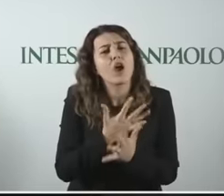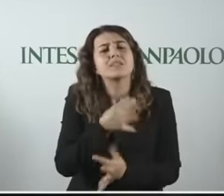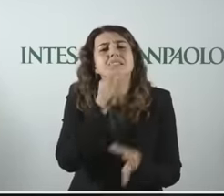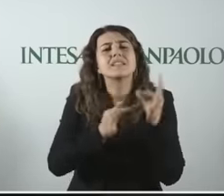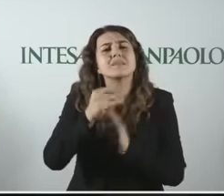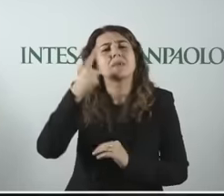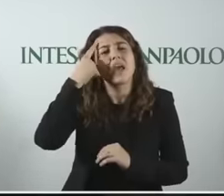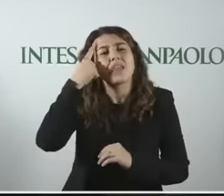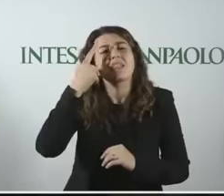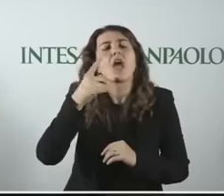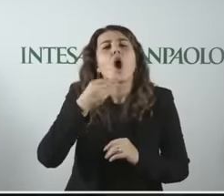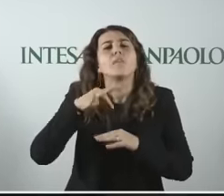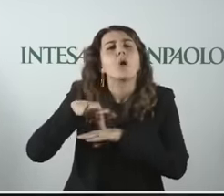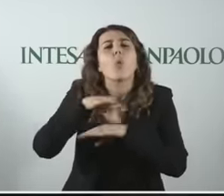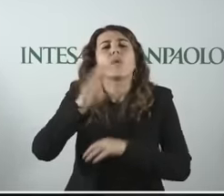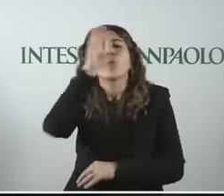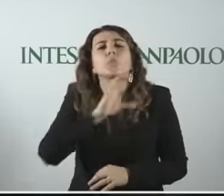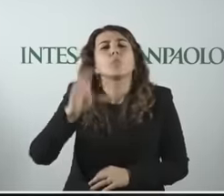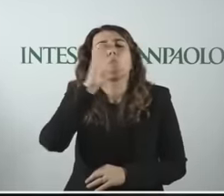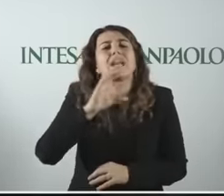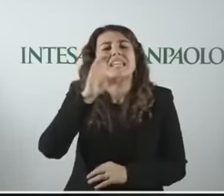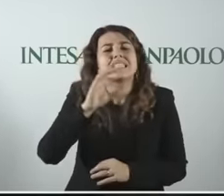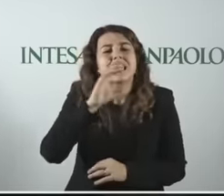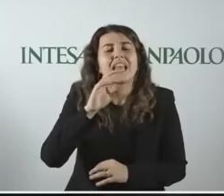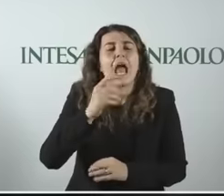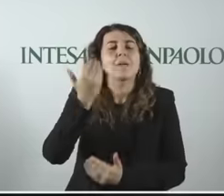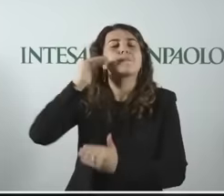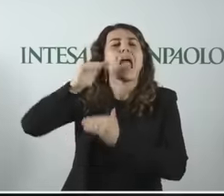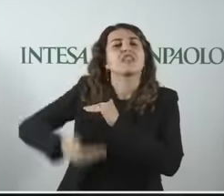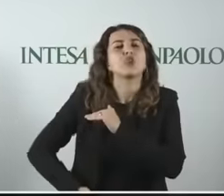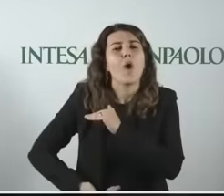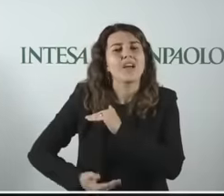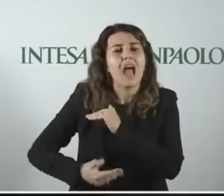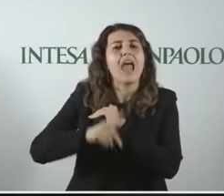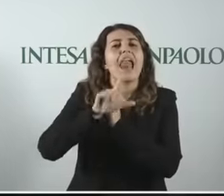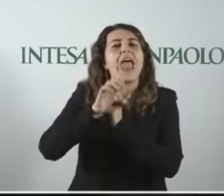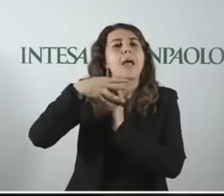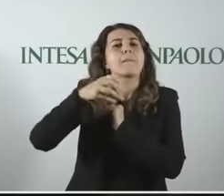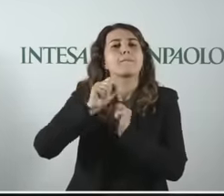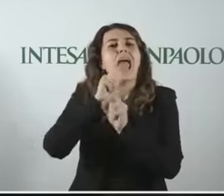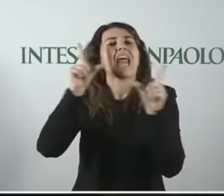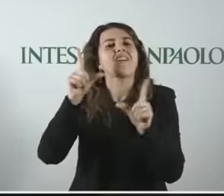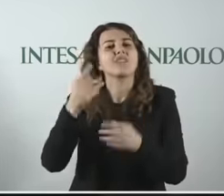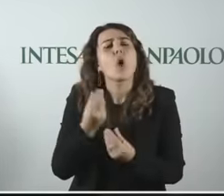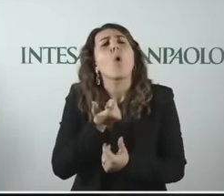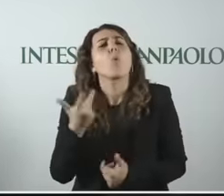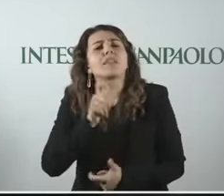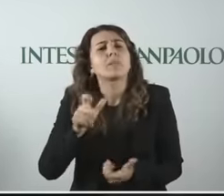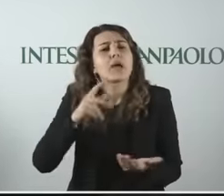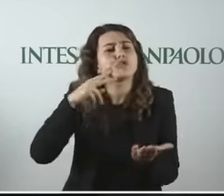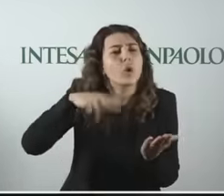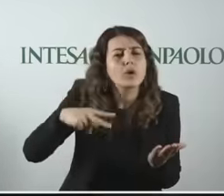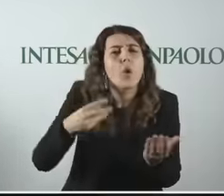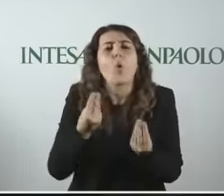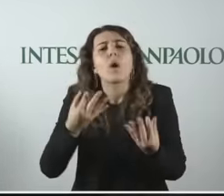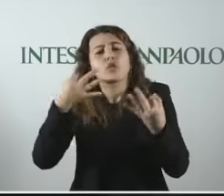turistiche medievali Ovvero le mirabila vorrei capire quanti le consultass quante fossero